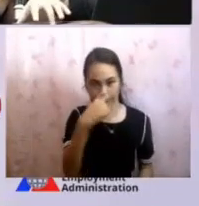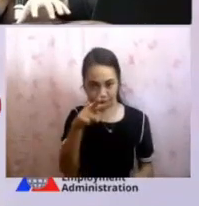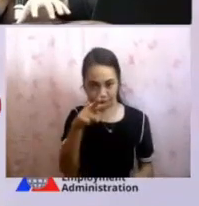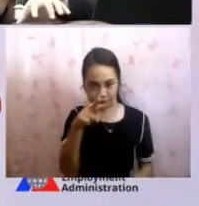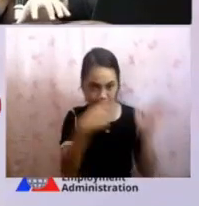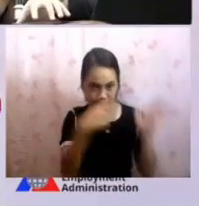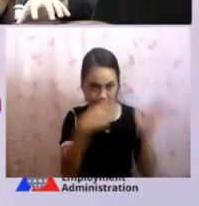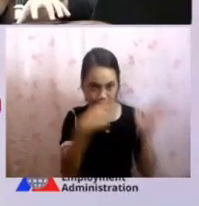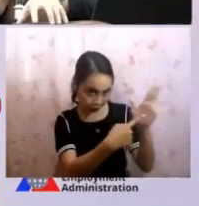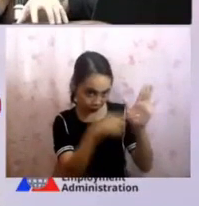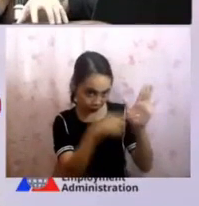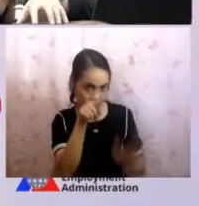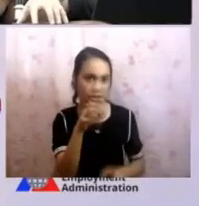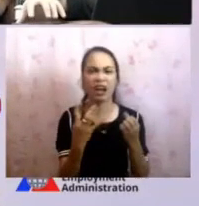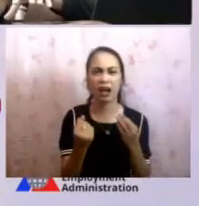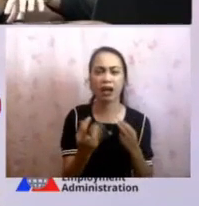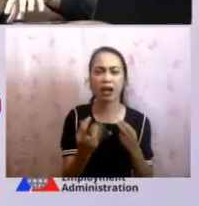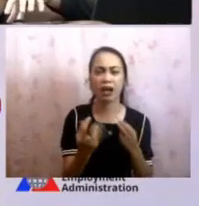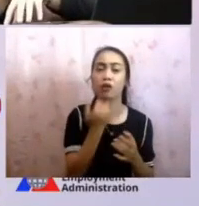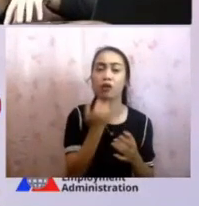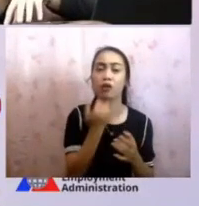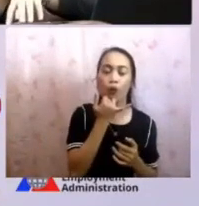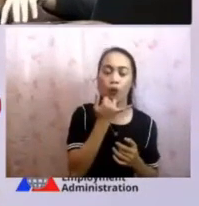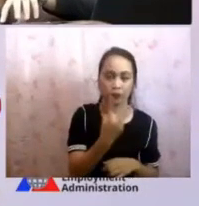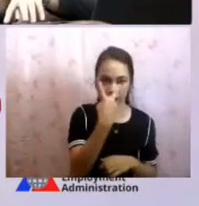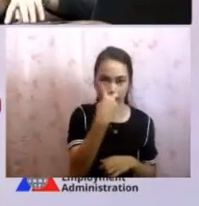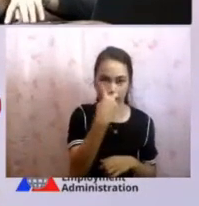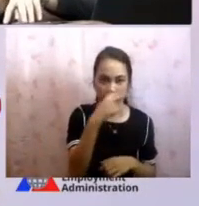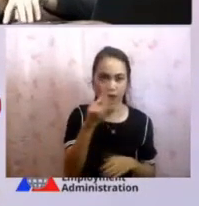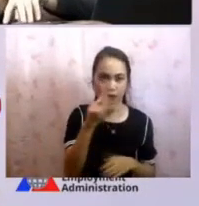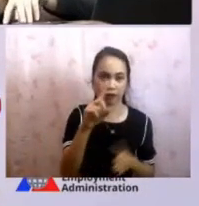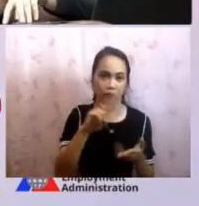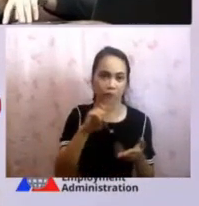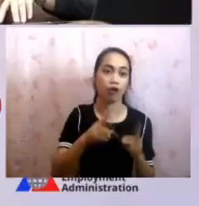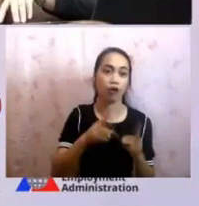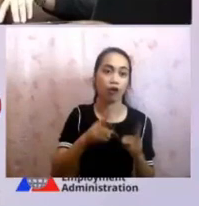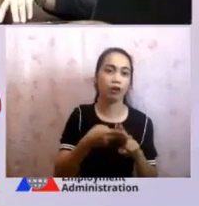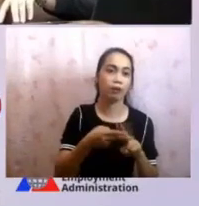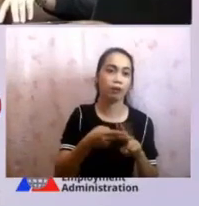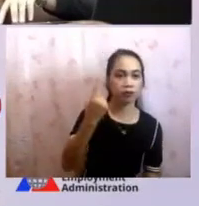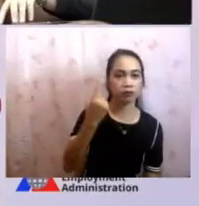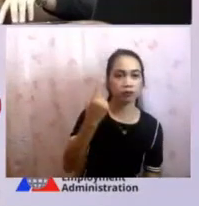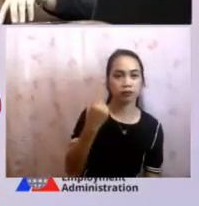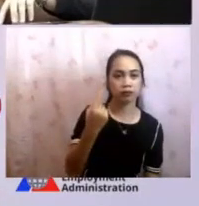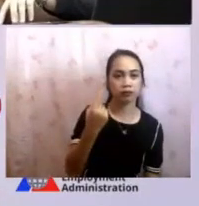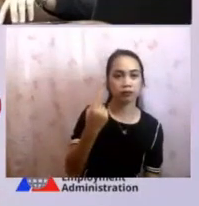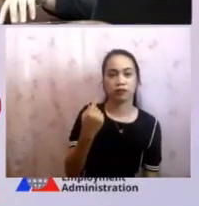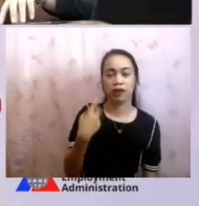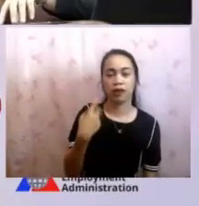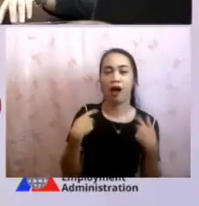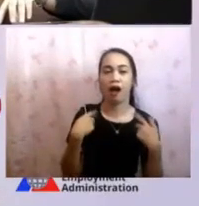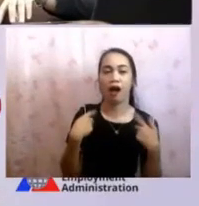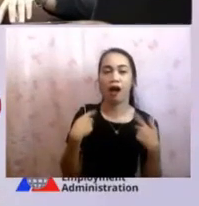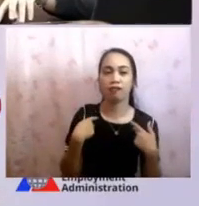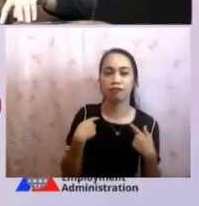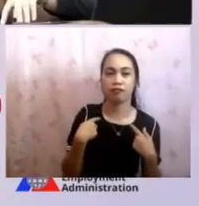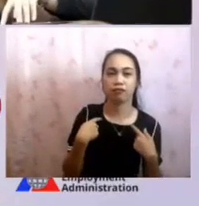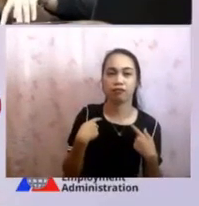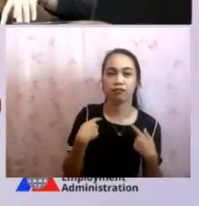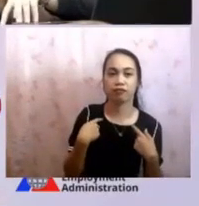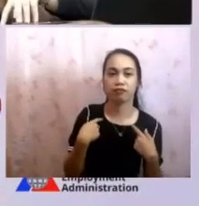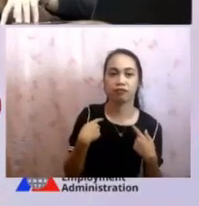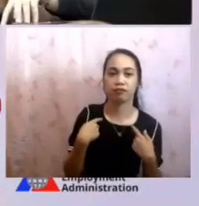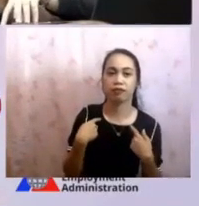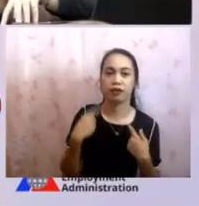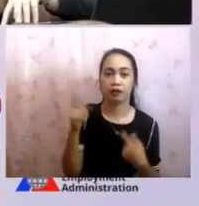ani nga resume. First, or on crap and informal picture. Okay, so